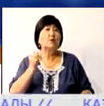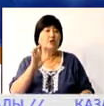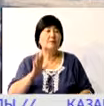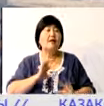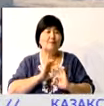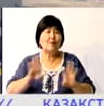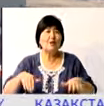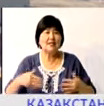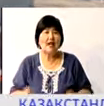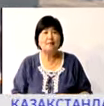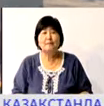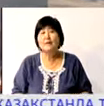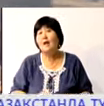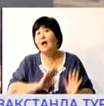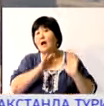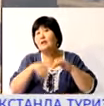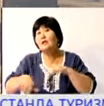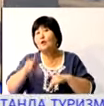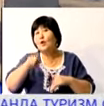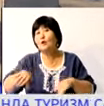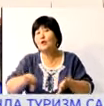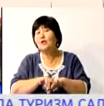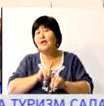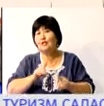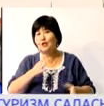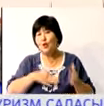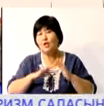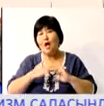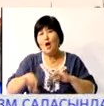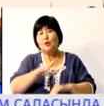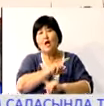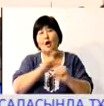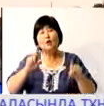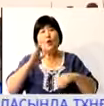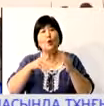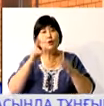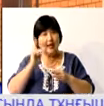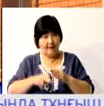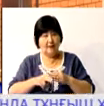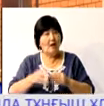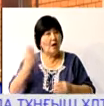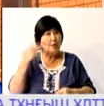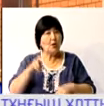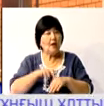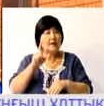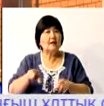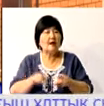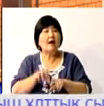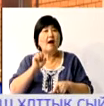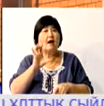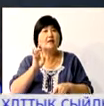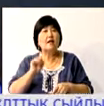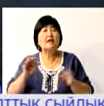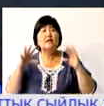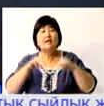бөлісті. Теңіз төскейіндегі тұрғындар үшін ерекше қуаныш. Аудандық аурухананың құрылысы аяқталды. Бұрын дәрігерлер асар әдісімен салынған